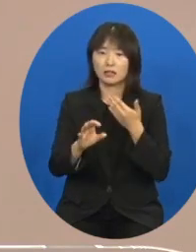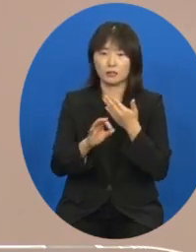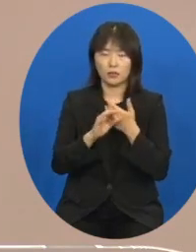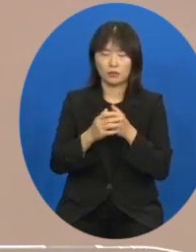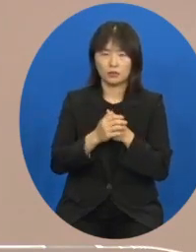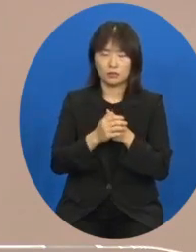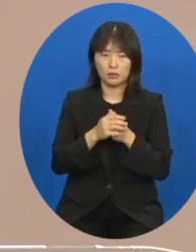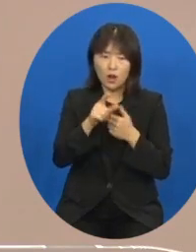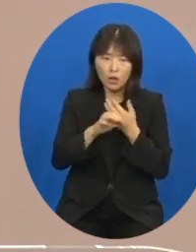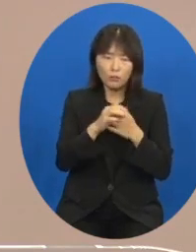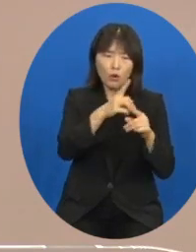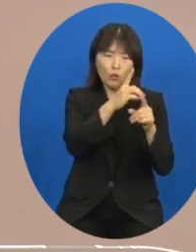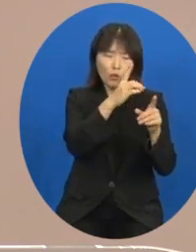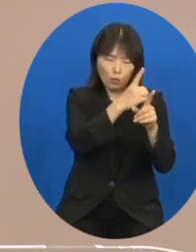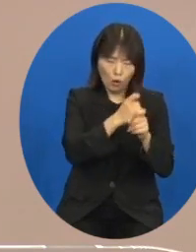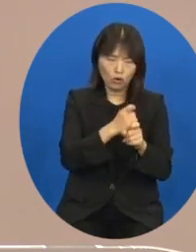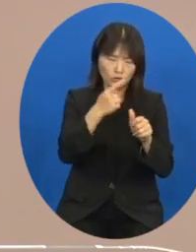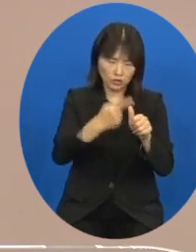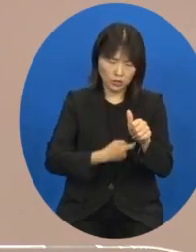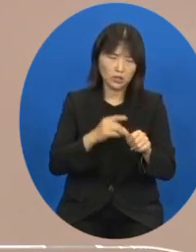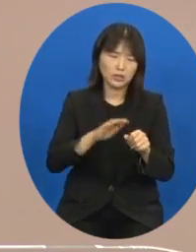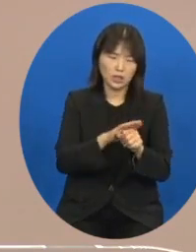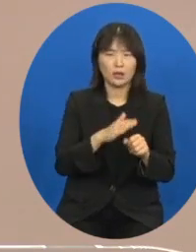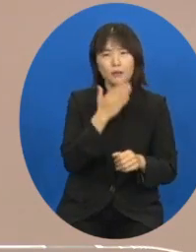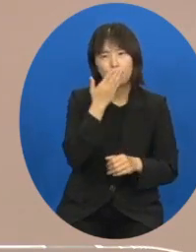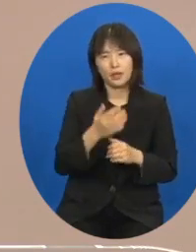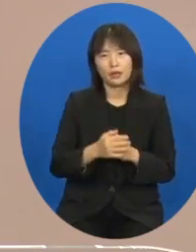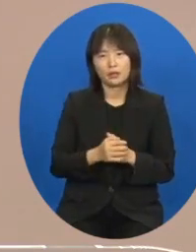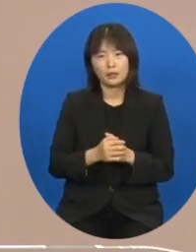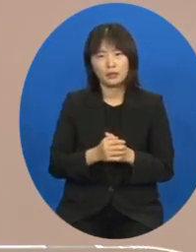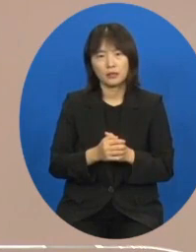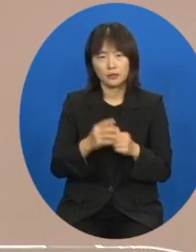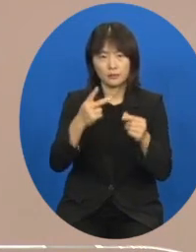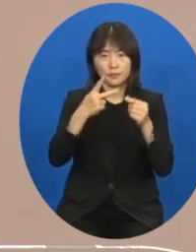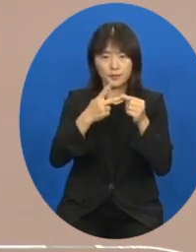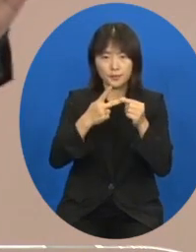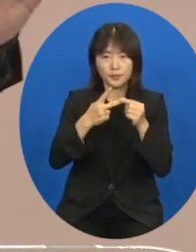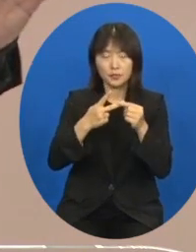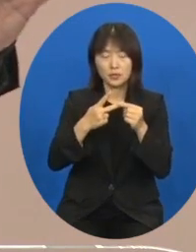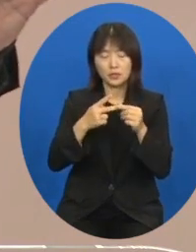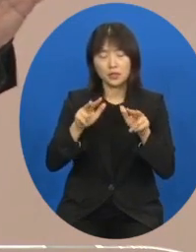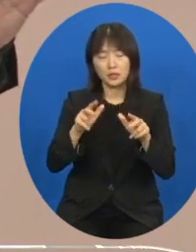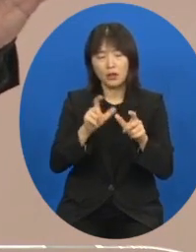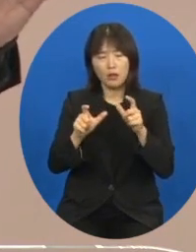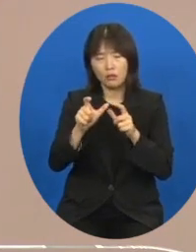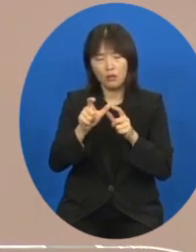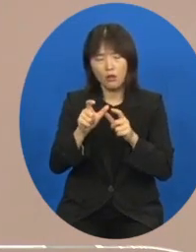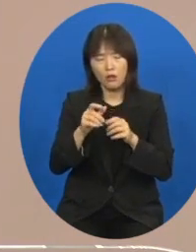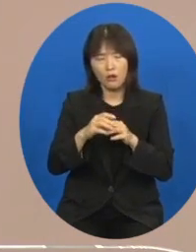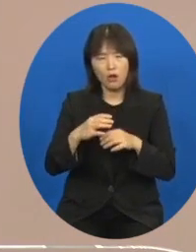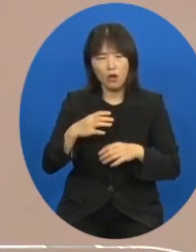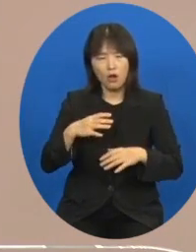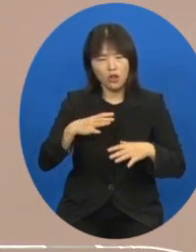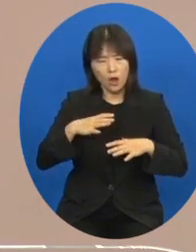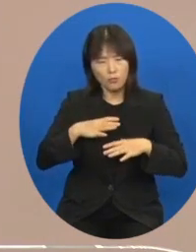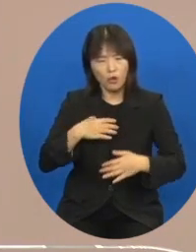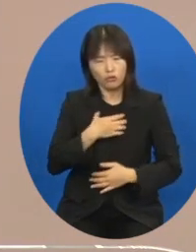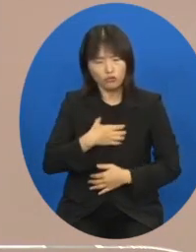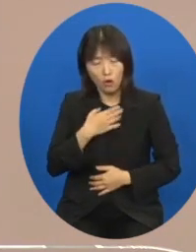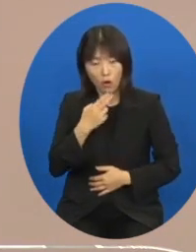그러면 원수도 사랑하게 된 거죠. 여러분, 이제는 더 이상 두려워하거나 염려하는 것이